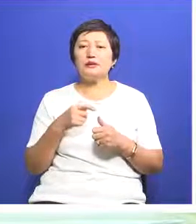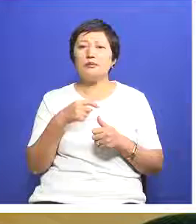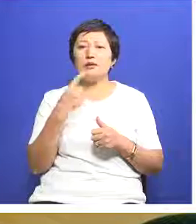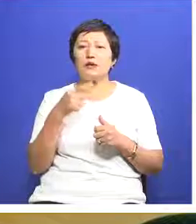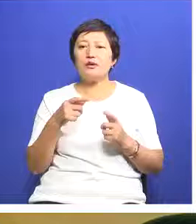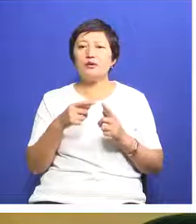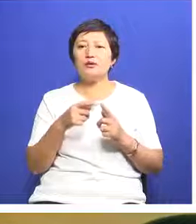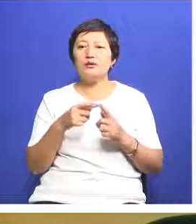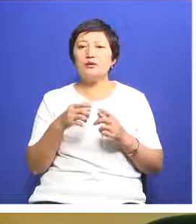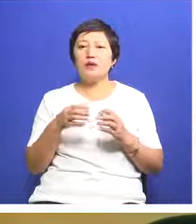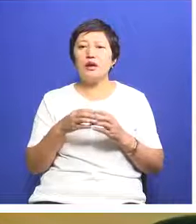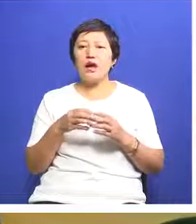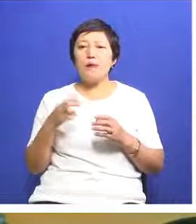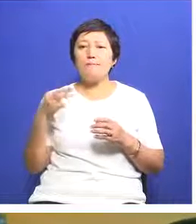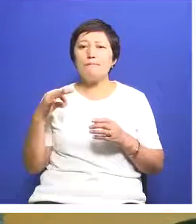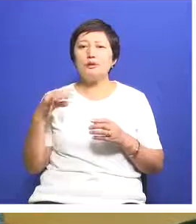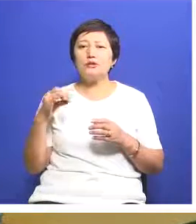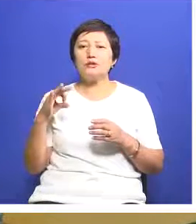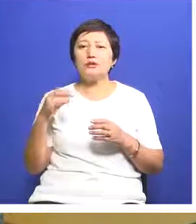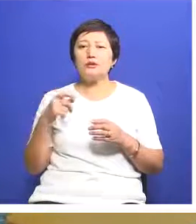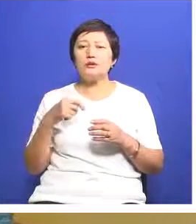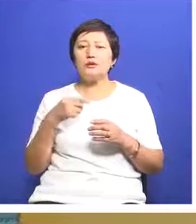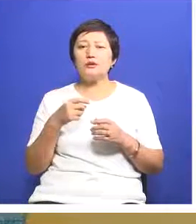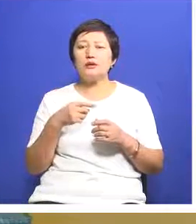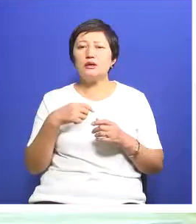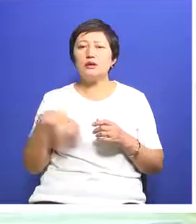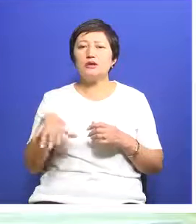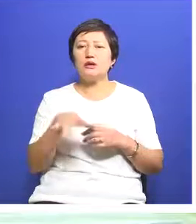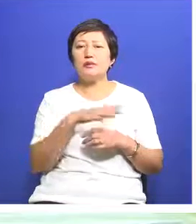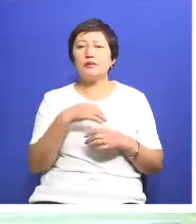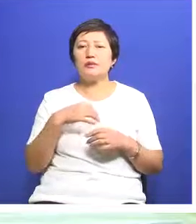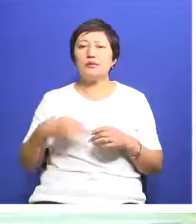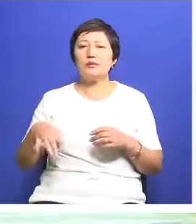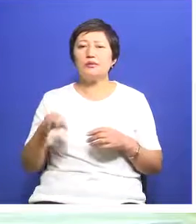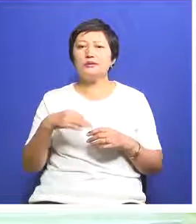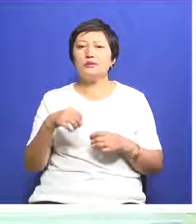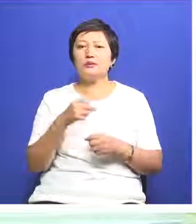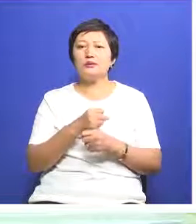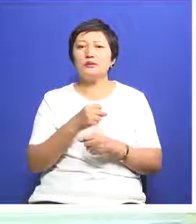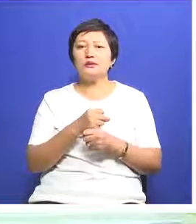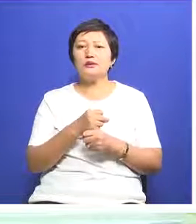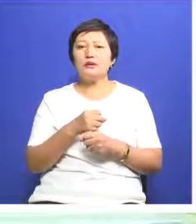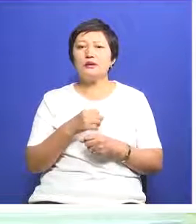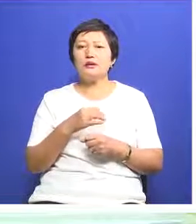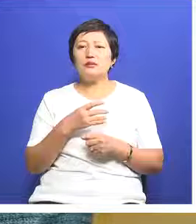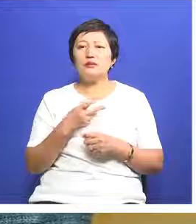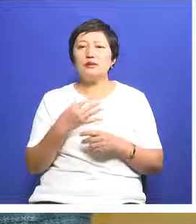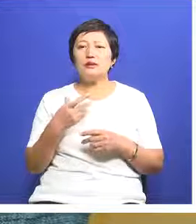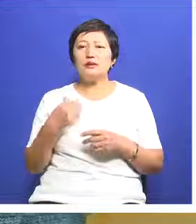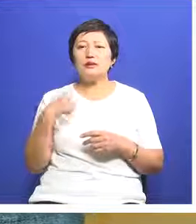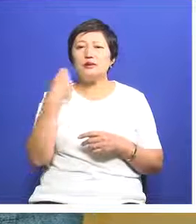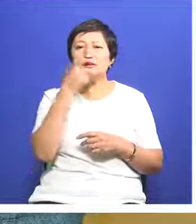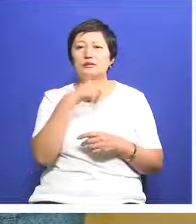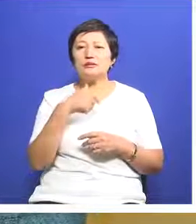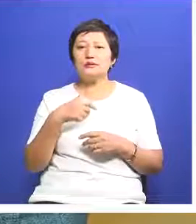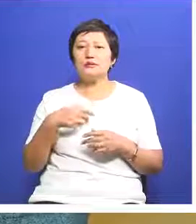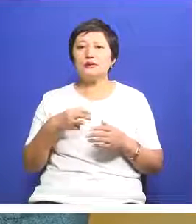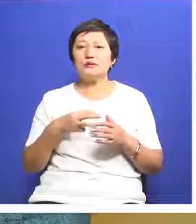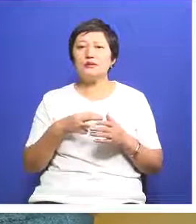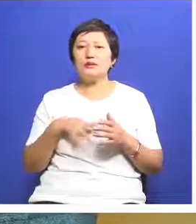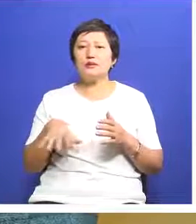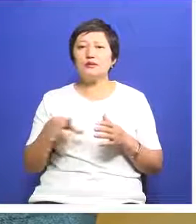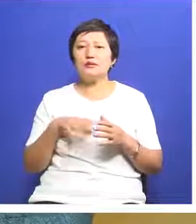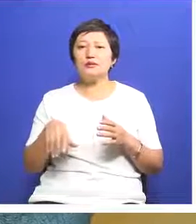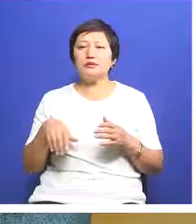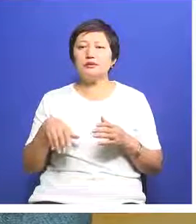Кемелханұлы. Мұсайып Мұхан Кемелханұлы, жалпы округті басқарып жатқаныңызға бірнеше жылдың жүзі болды. Жалпы 5000-ға